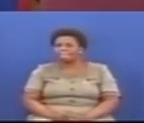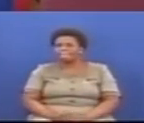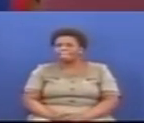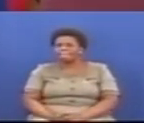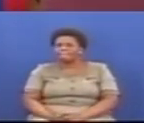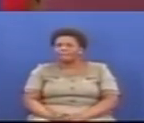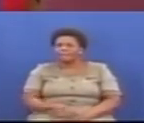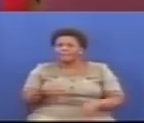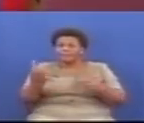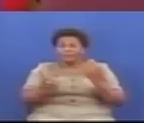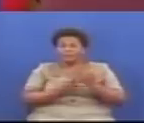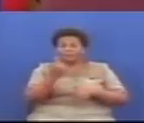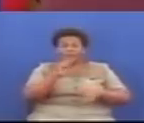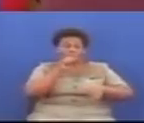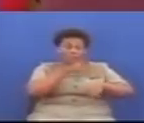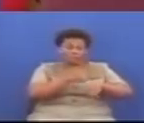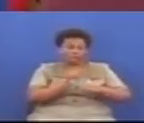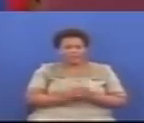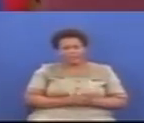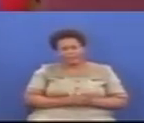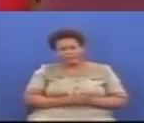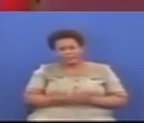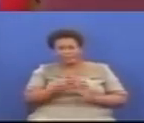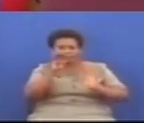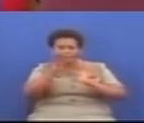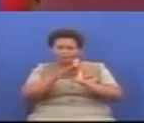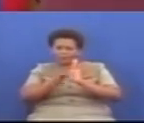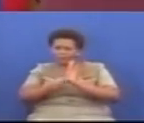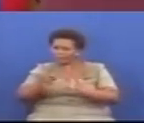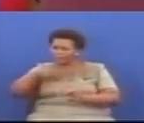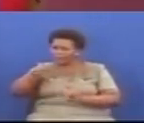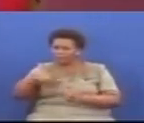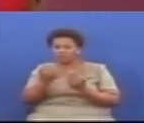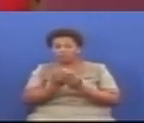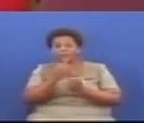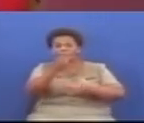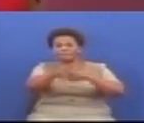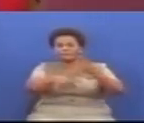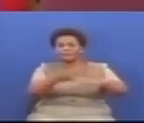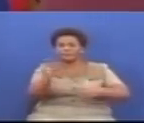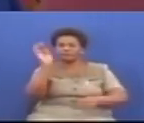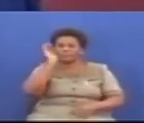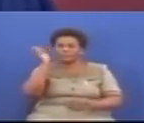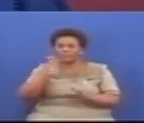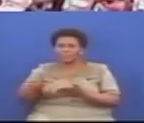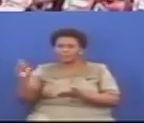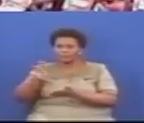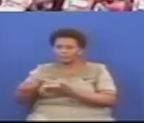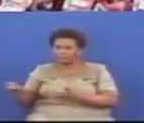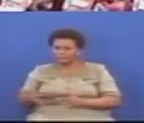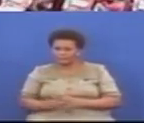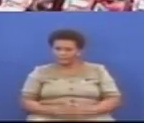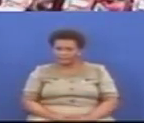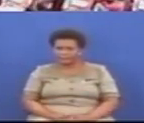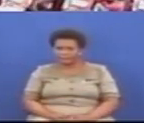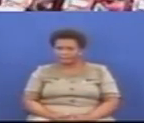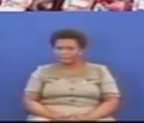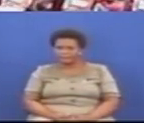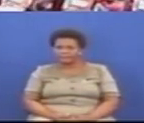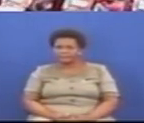Sasa kwa sababu ya muda na mambo jinsi yalivyo leo, naomba kwa kweli tuendelee sasa. Katibu, tuendelee.